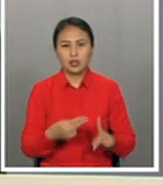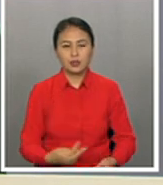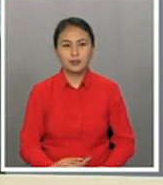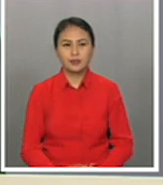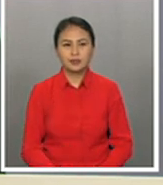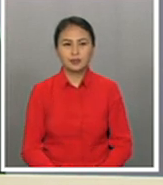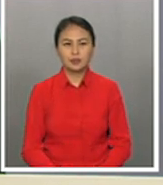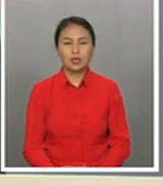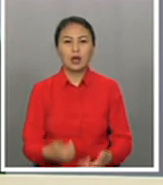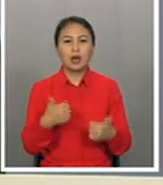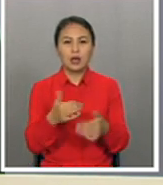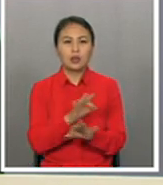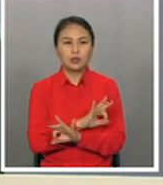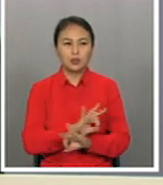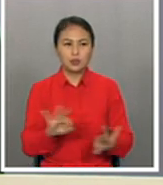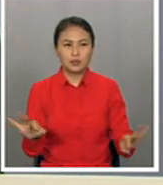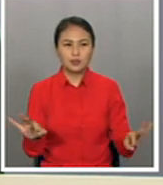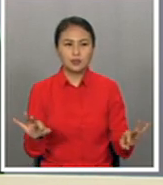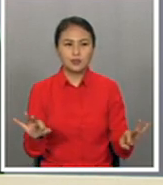Хорошо.